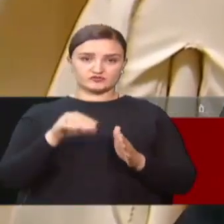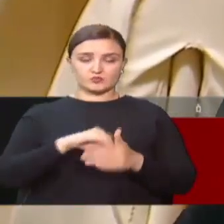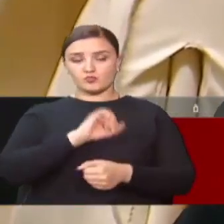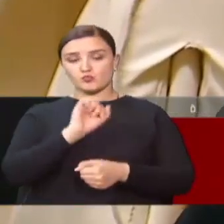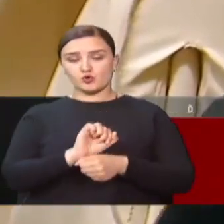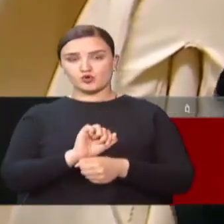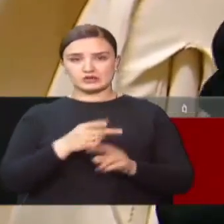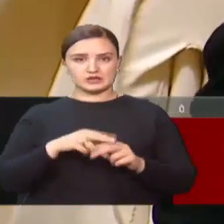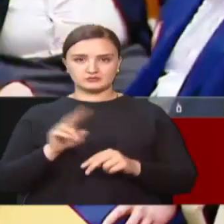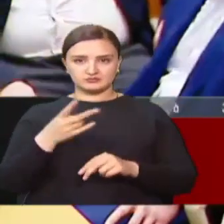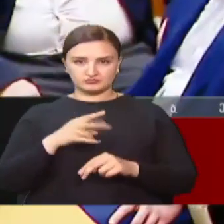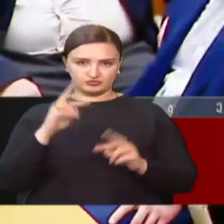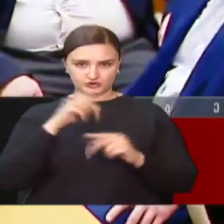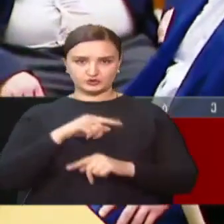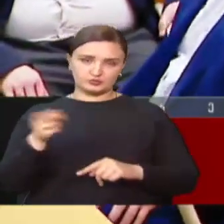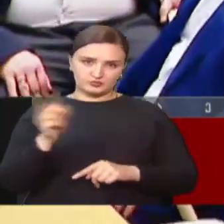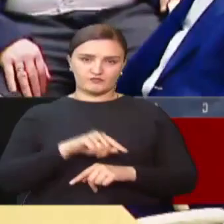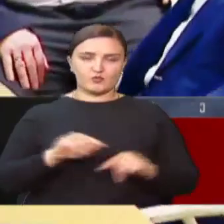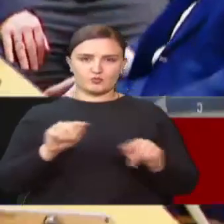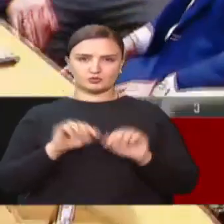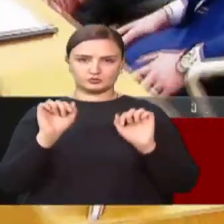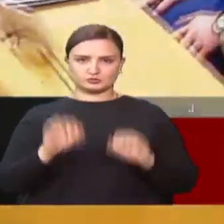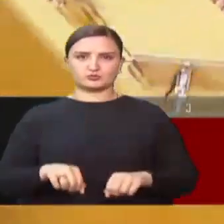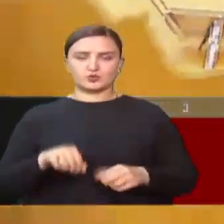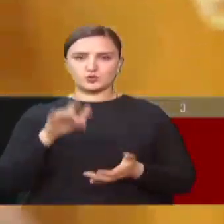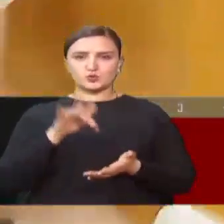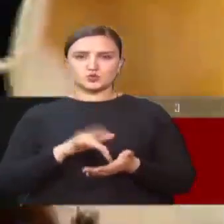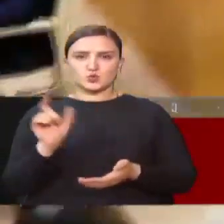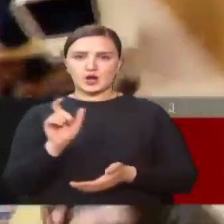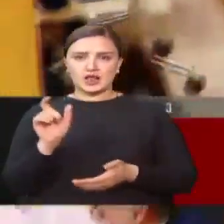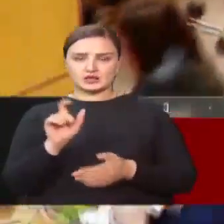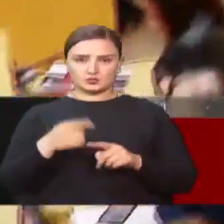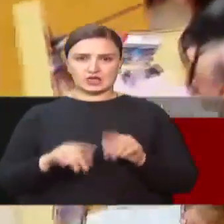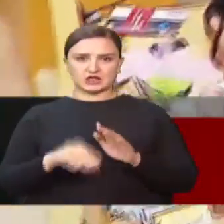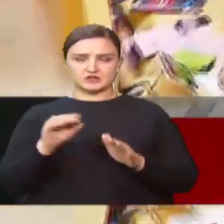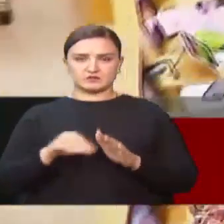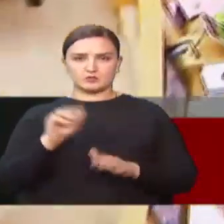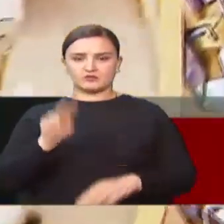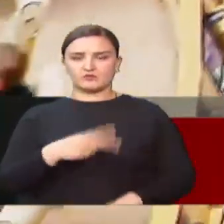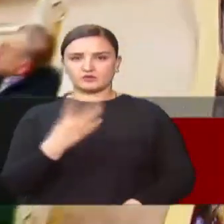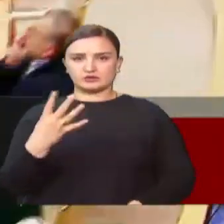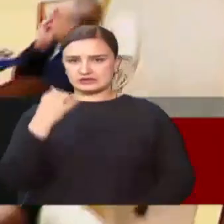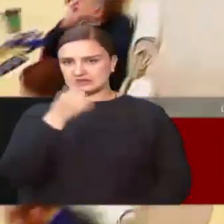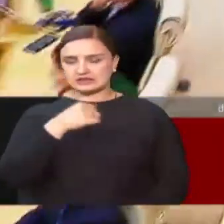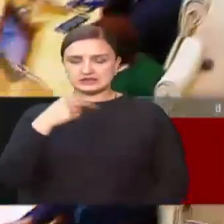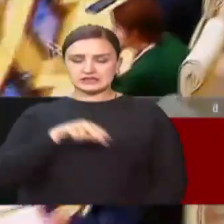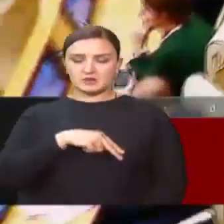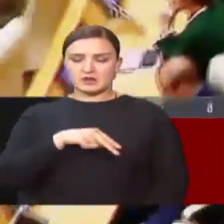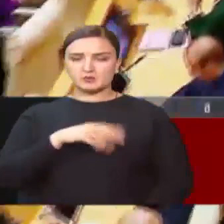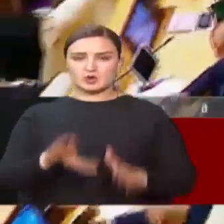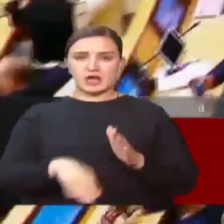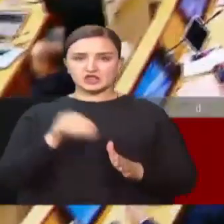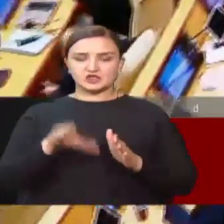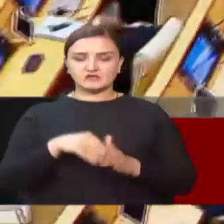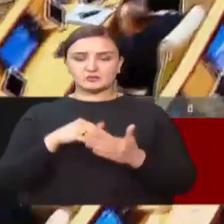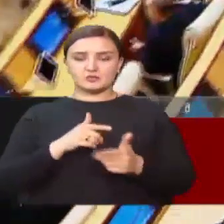ბოიკოტი შეცდომა იყო, რადგან ოპოზიცია შეეძლო შუალედური არჩევნები 2024 წლის საპარლამენტო